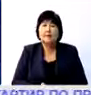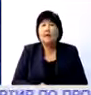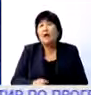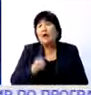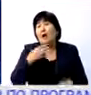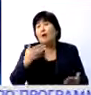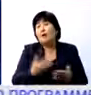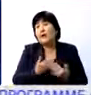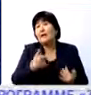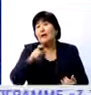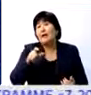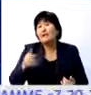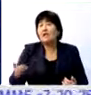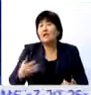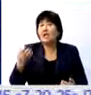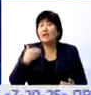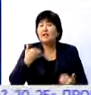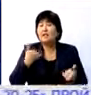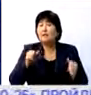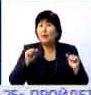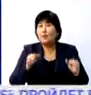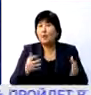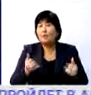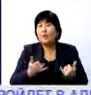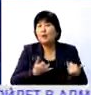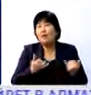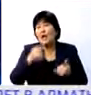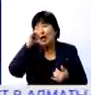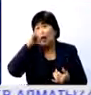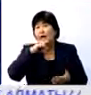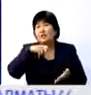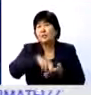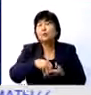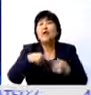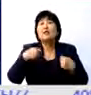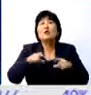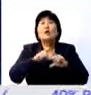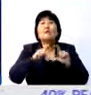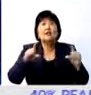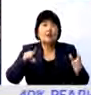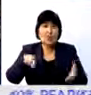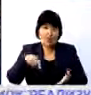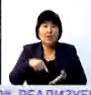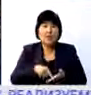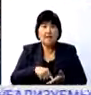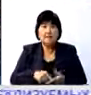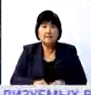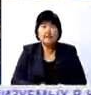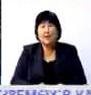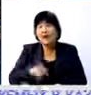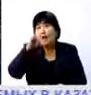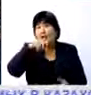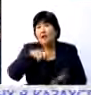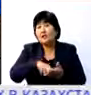Хорошие новости для горожан. Жители Кызылорды теперь могут получать услуги Казпочты в торговых центрах города.